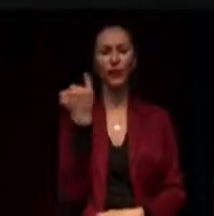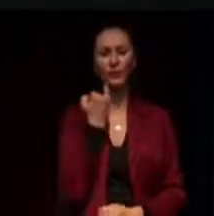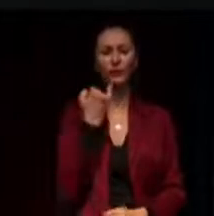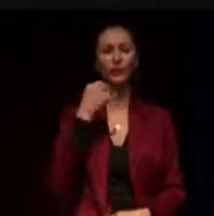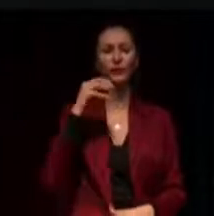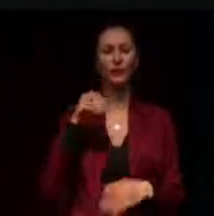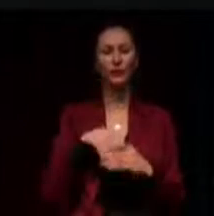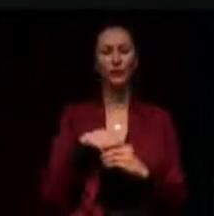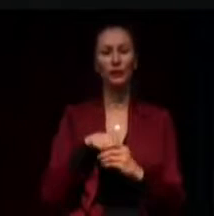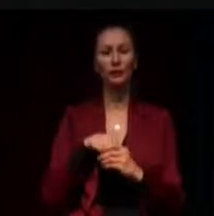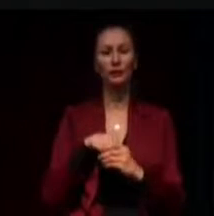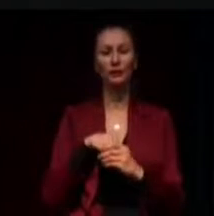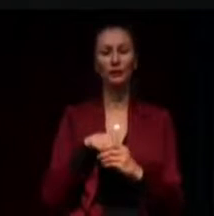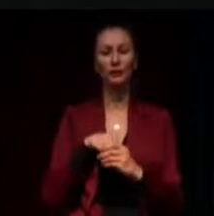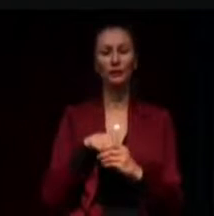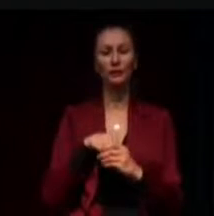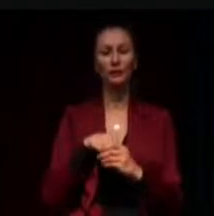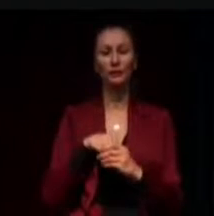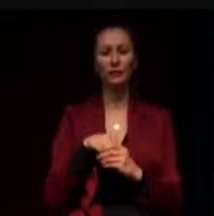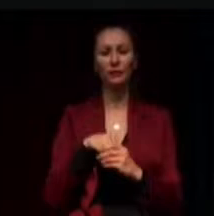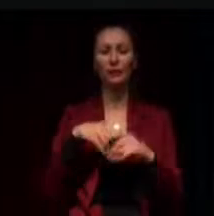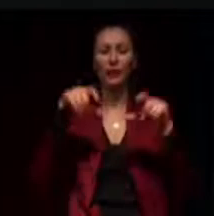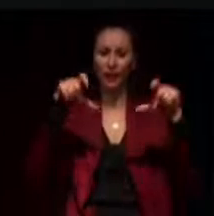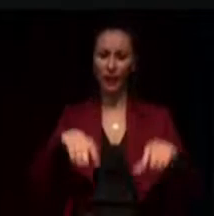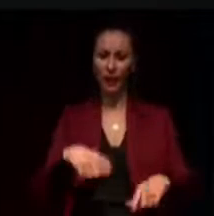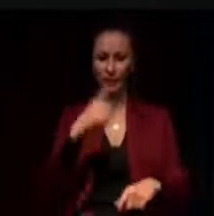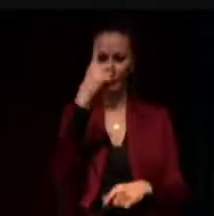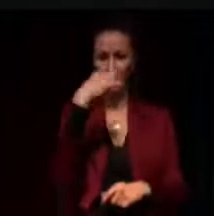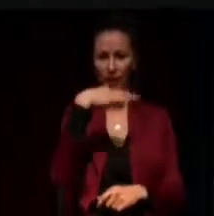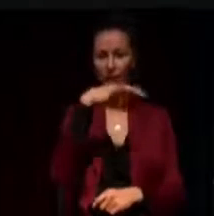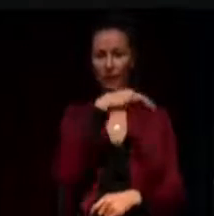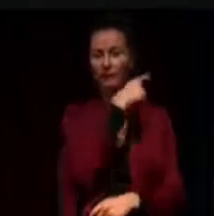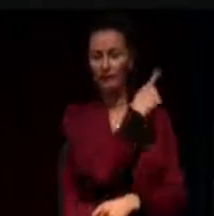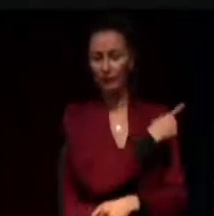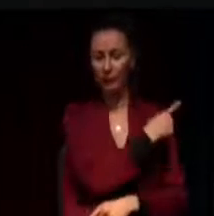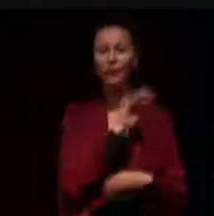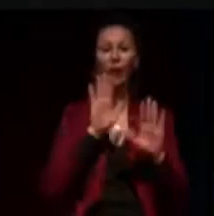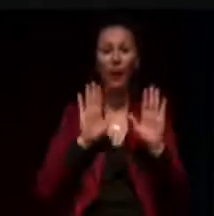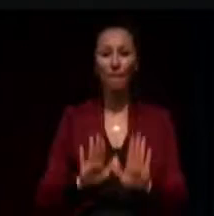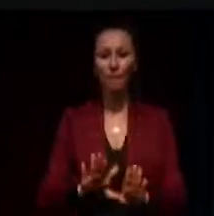eleştiri yönetilen tesislerimizden bir tanesi. Ama